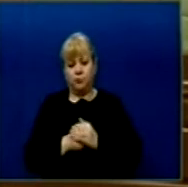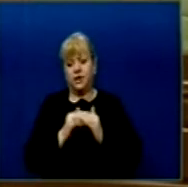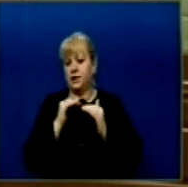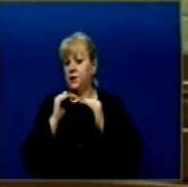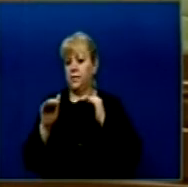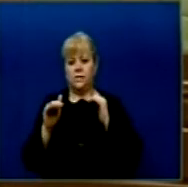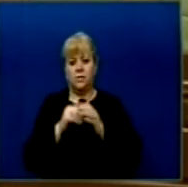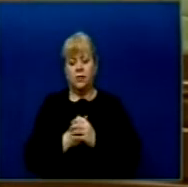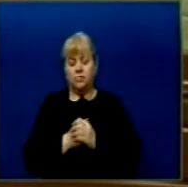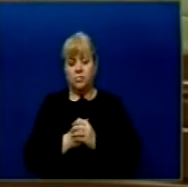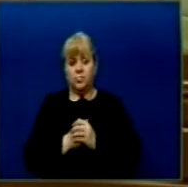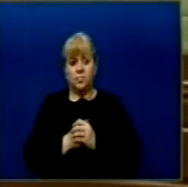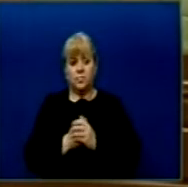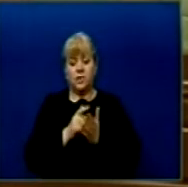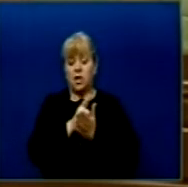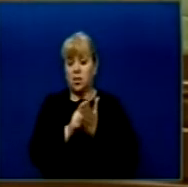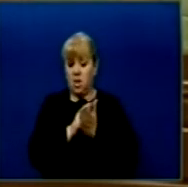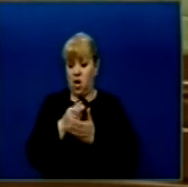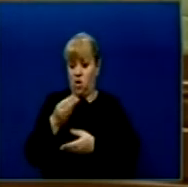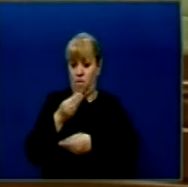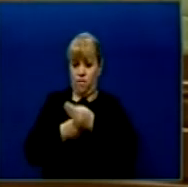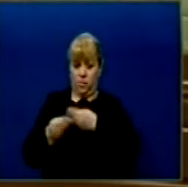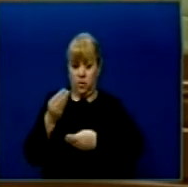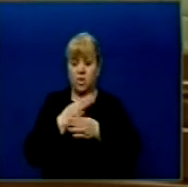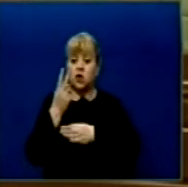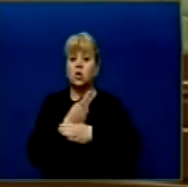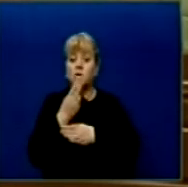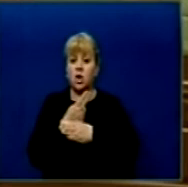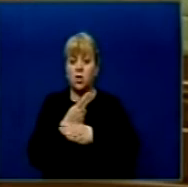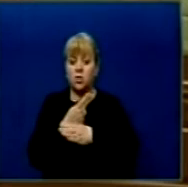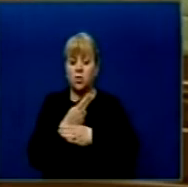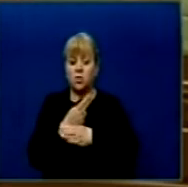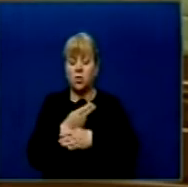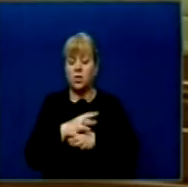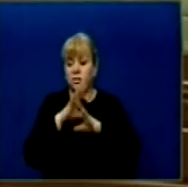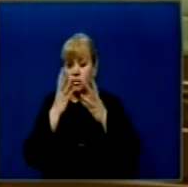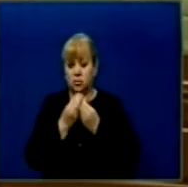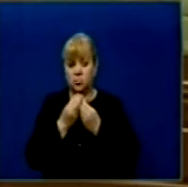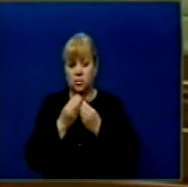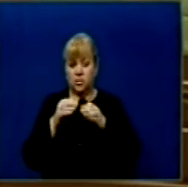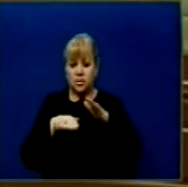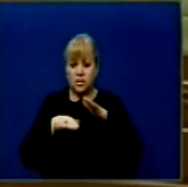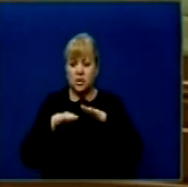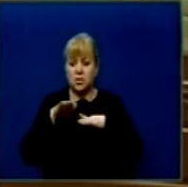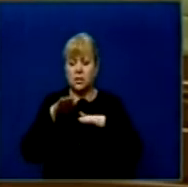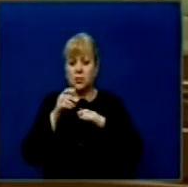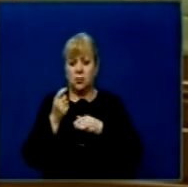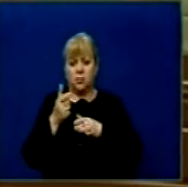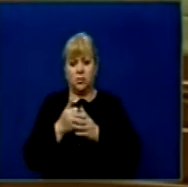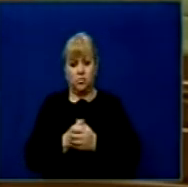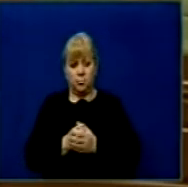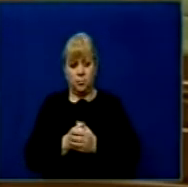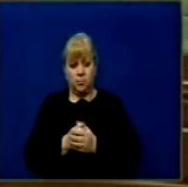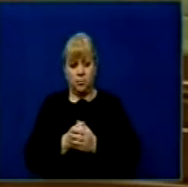njëjtë. Ndërkohë që investimet publike edhe investimet në përgjithësi kanë shënuar një rritje graduale. Pra